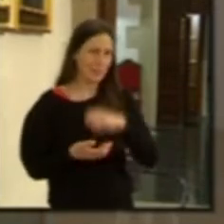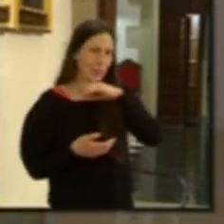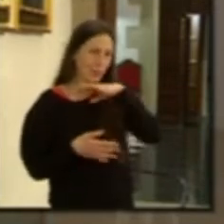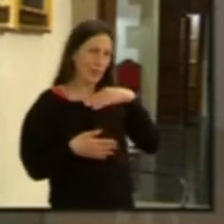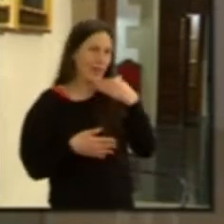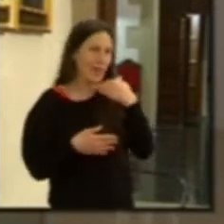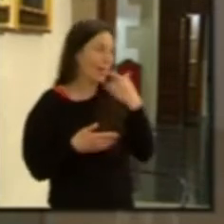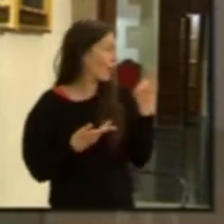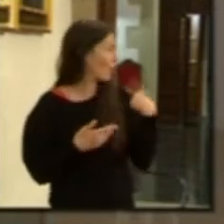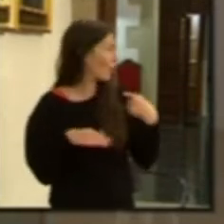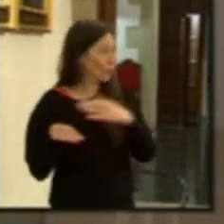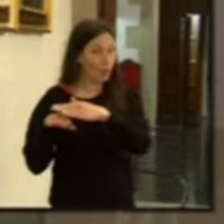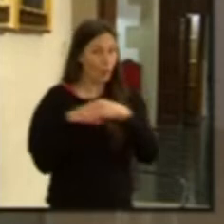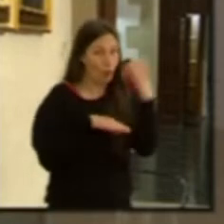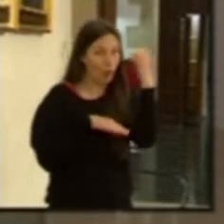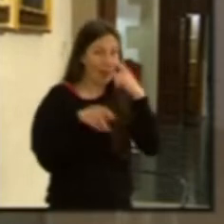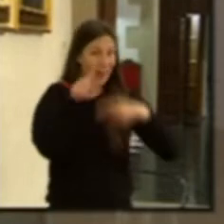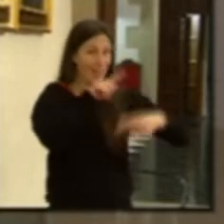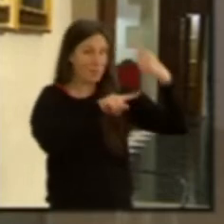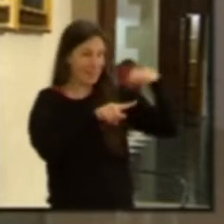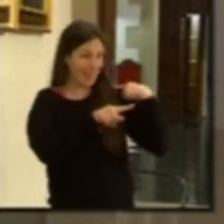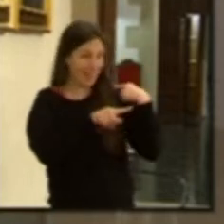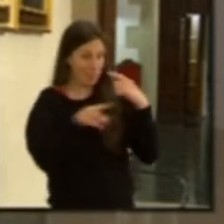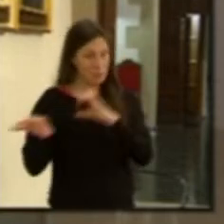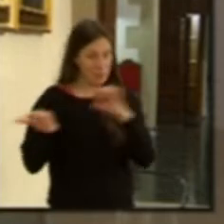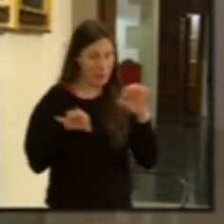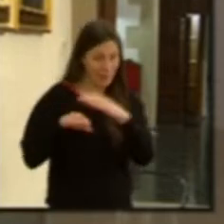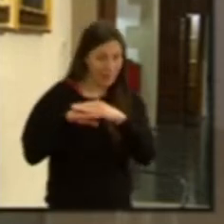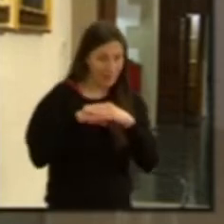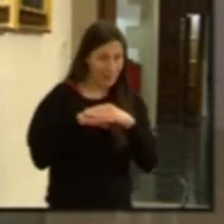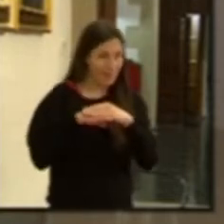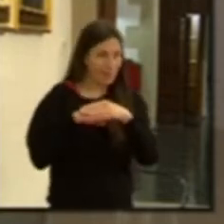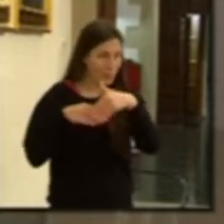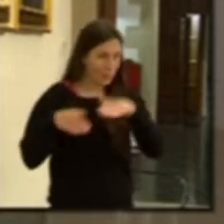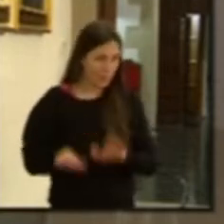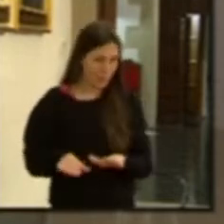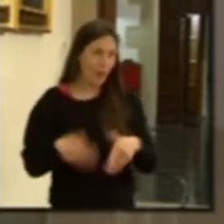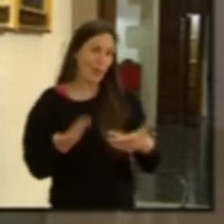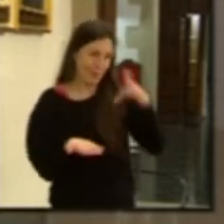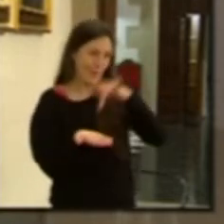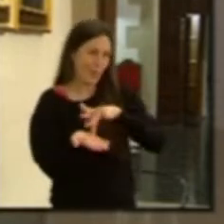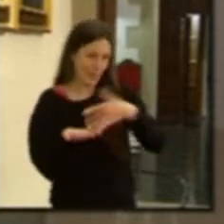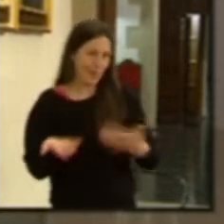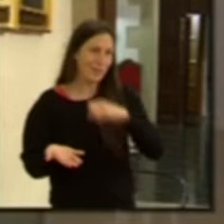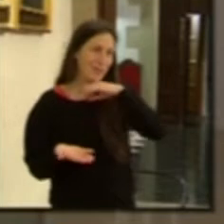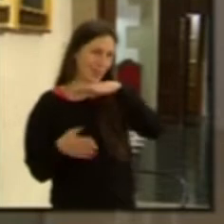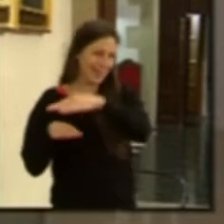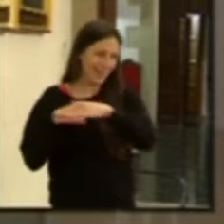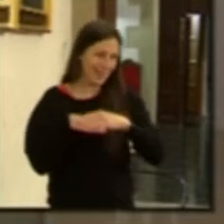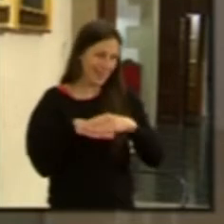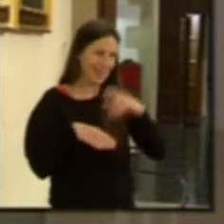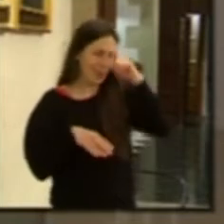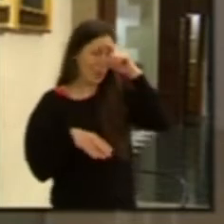la mateixa pregonera que estava doncs, preparada per el que era la diada de l'any passat, l'Elisabet Viladecans,